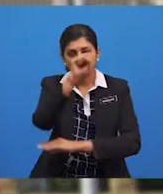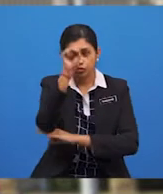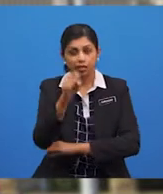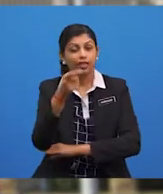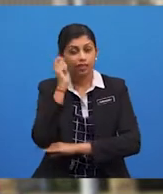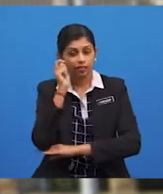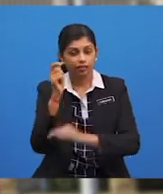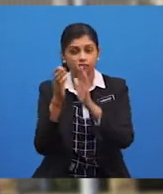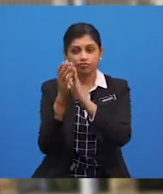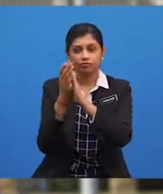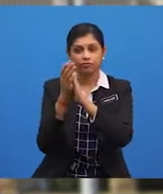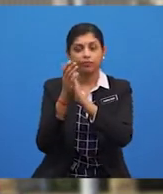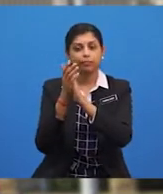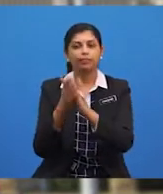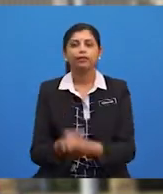tadi.